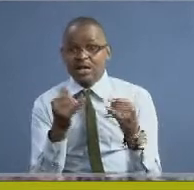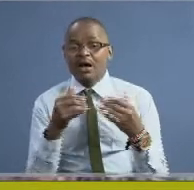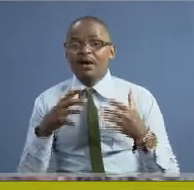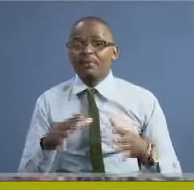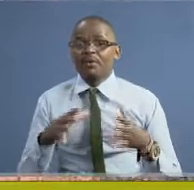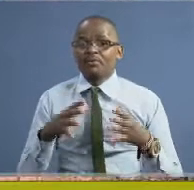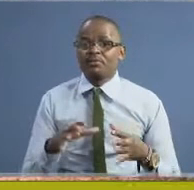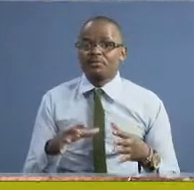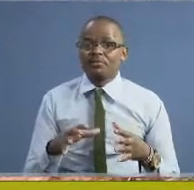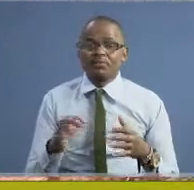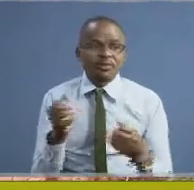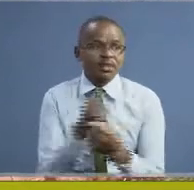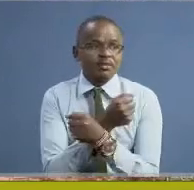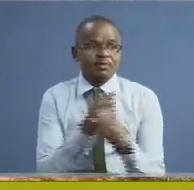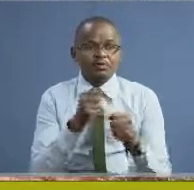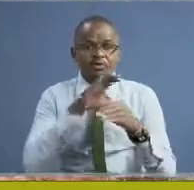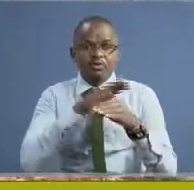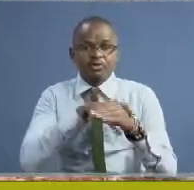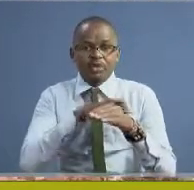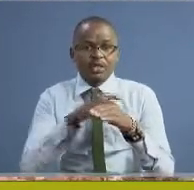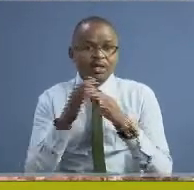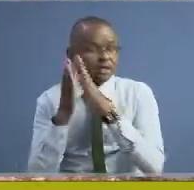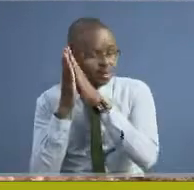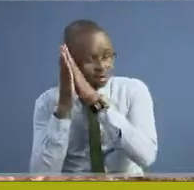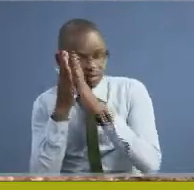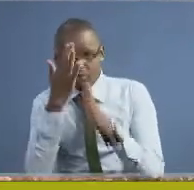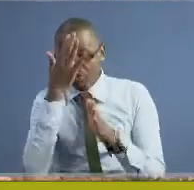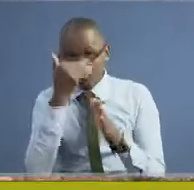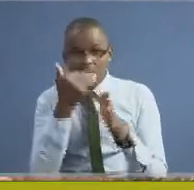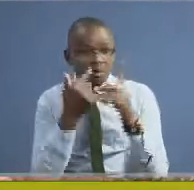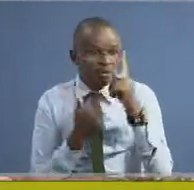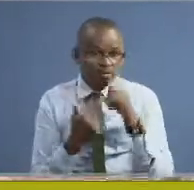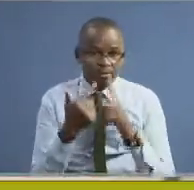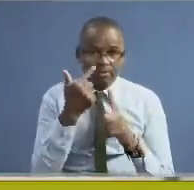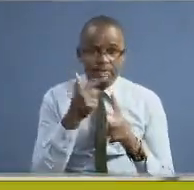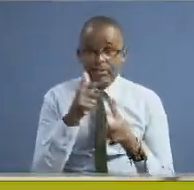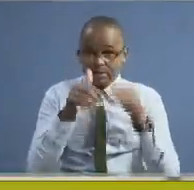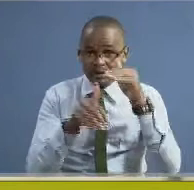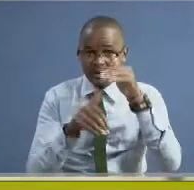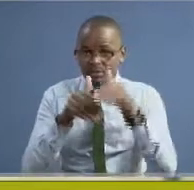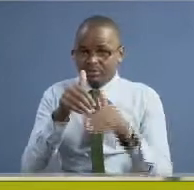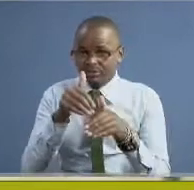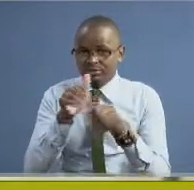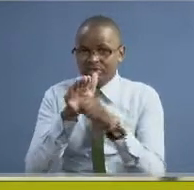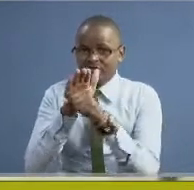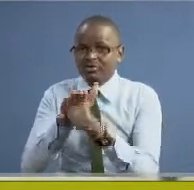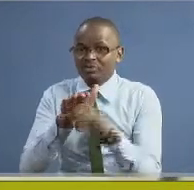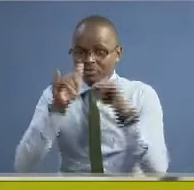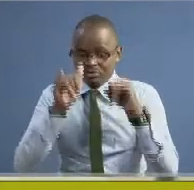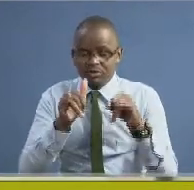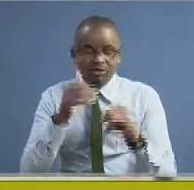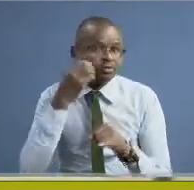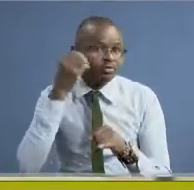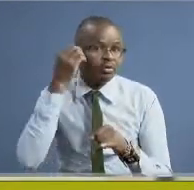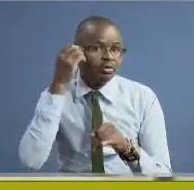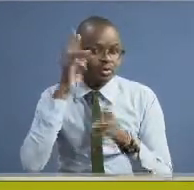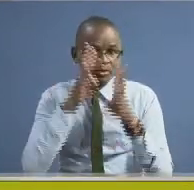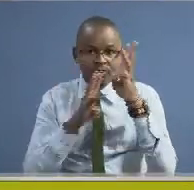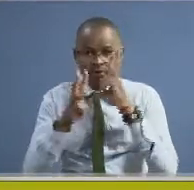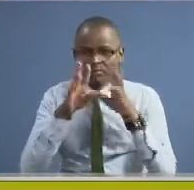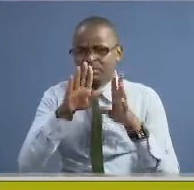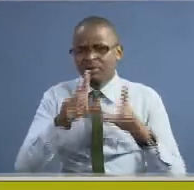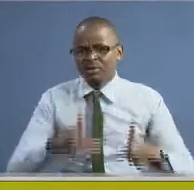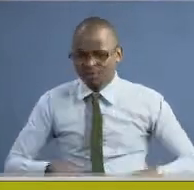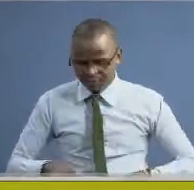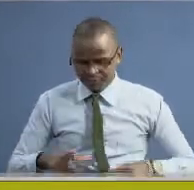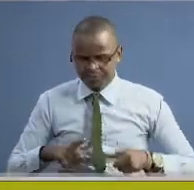wa eneo hilo hawawezi pata usingizi kutokana na vilio vya wanyama hao huku wakilazimishwa kukaa nyumbani wakihofia maisha